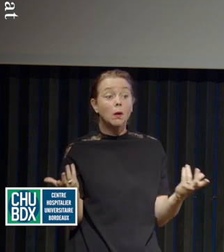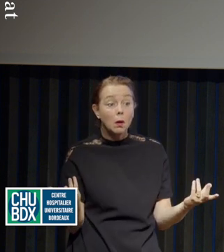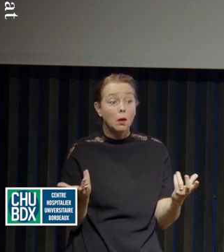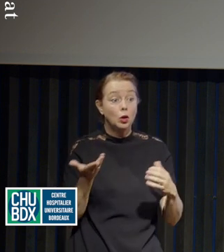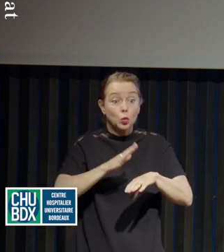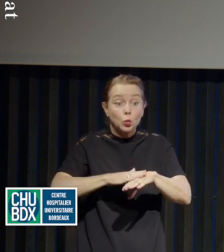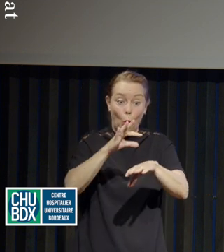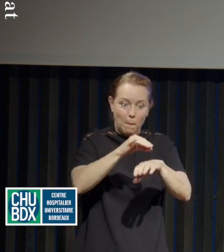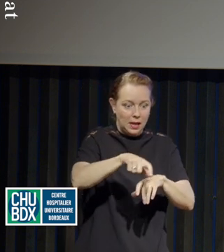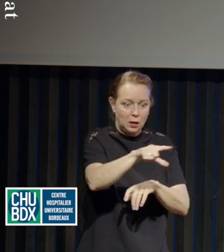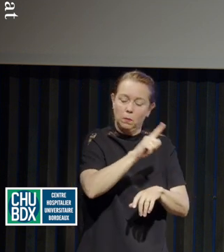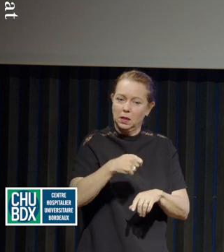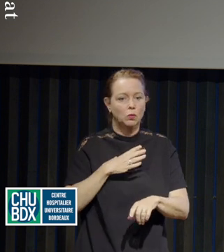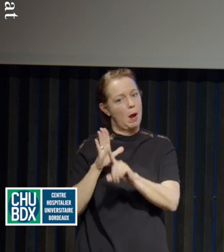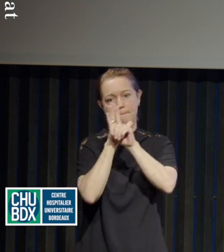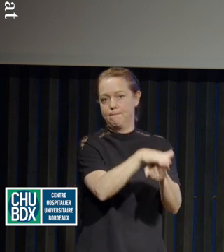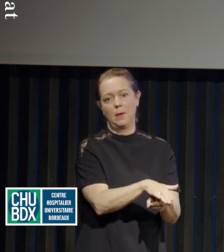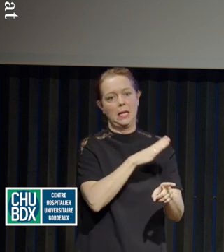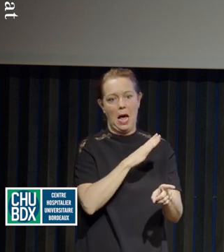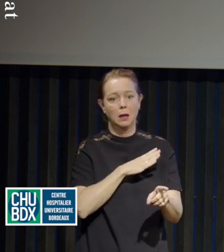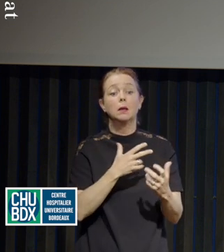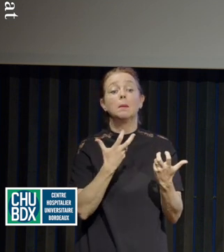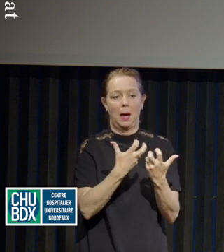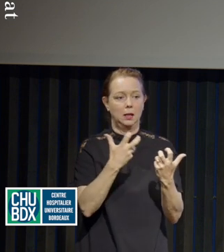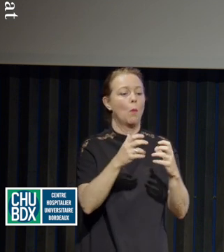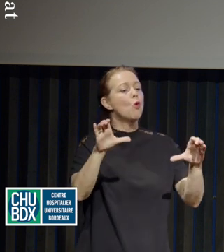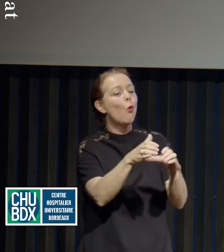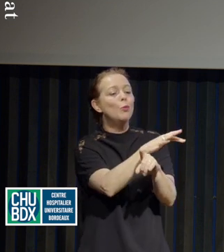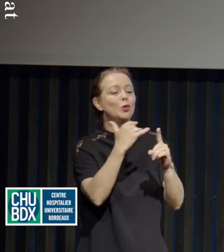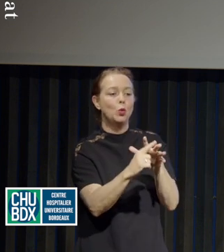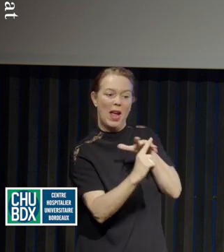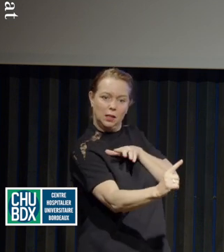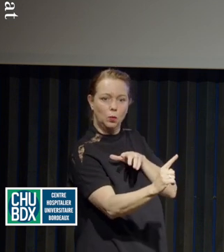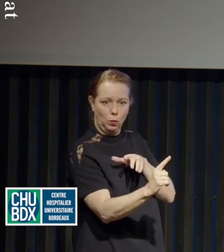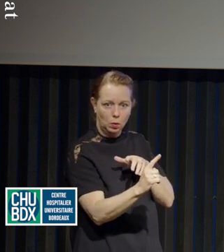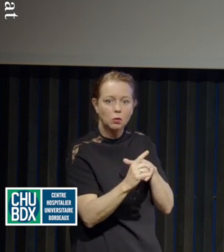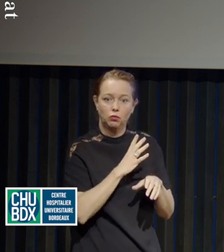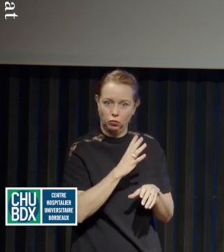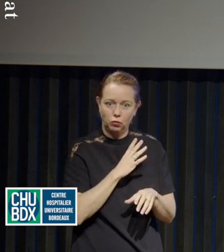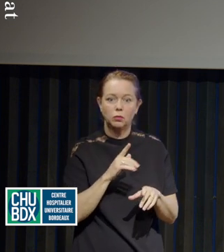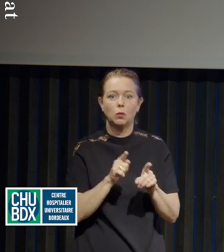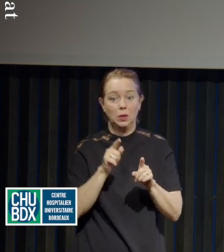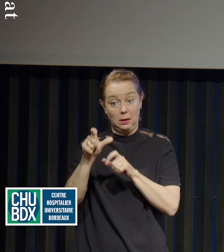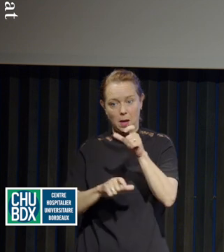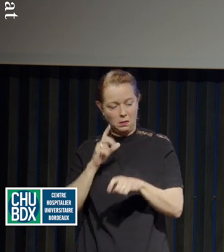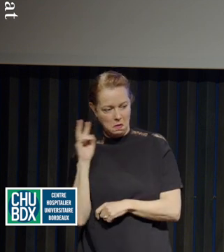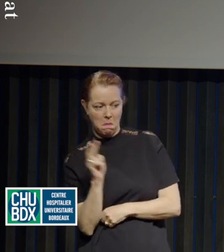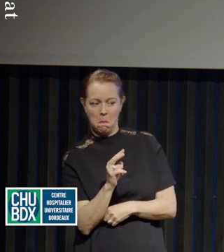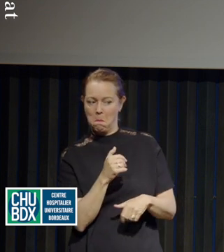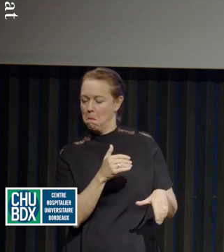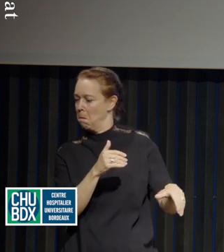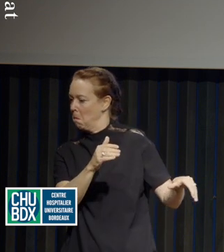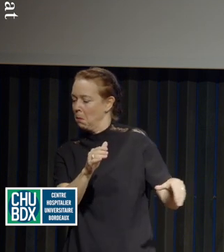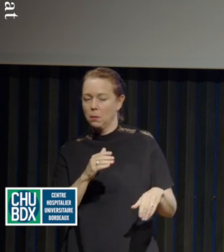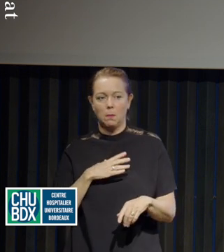vivent des comportements discriminatoires. Ils sont exclus de certains groupes sociaux, ils peuvent faire face à une certaine hostilité. Mais la discrimination